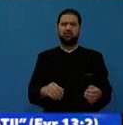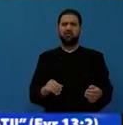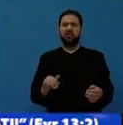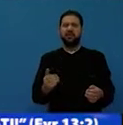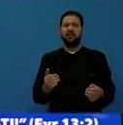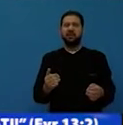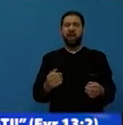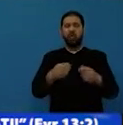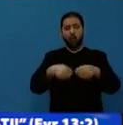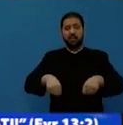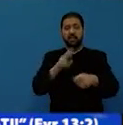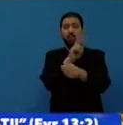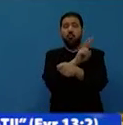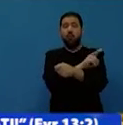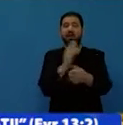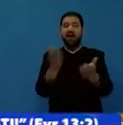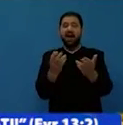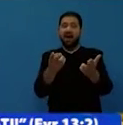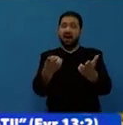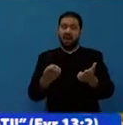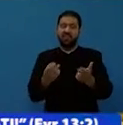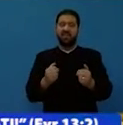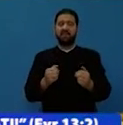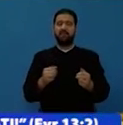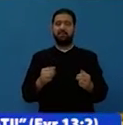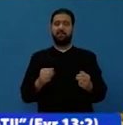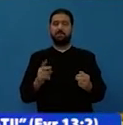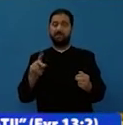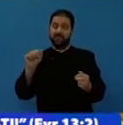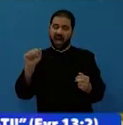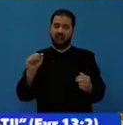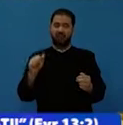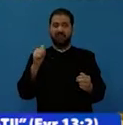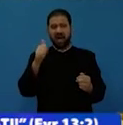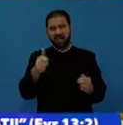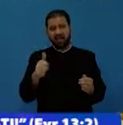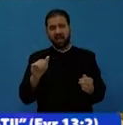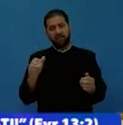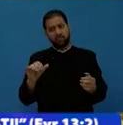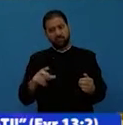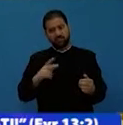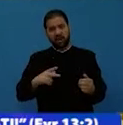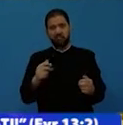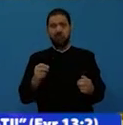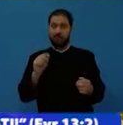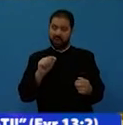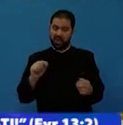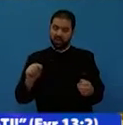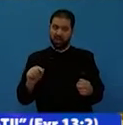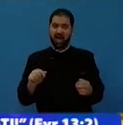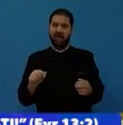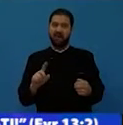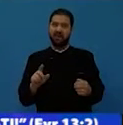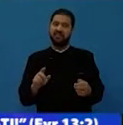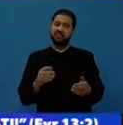a găzduit. Așa este, sunt de acord cu ceea ce spuneți și aș face precizarea că, spre deosebire